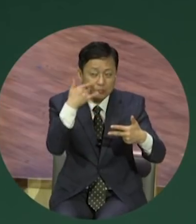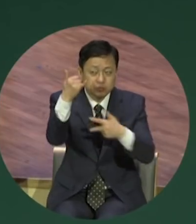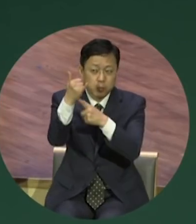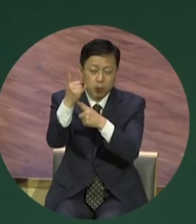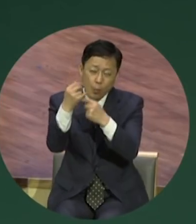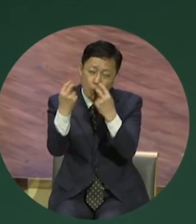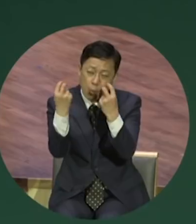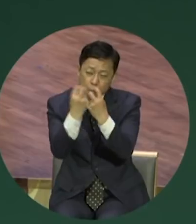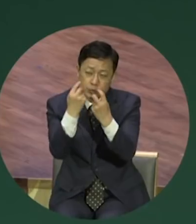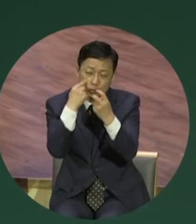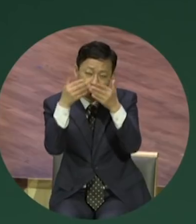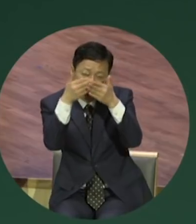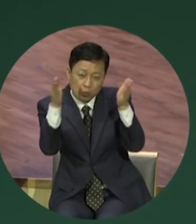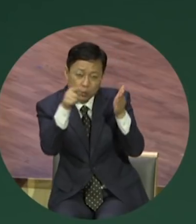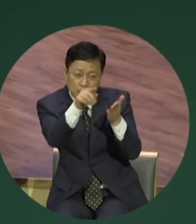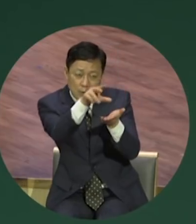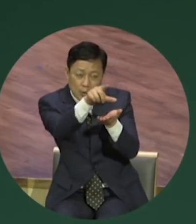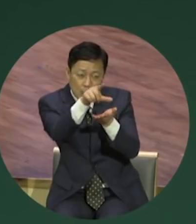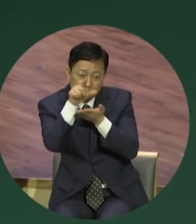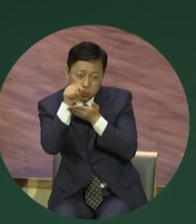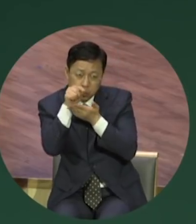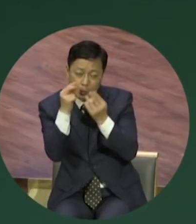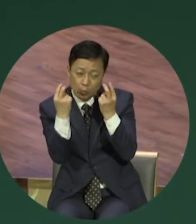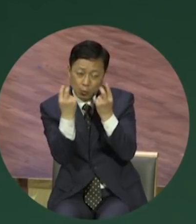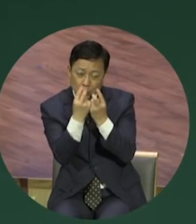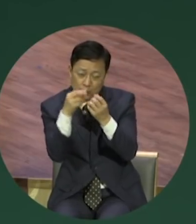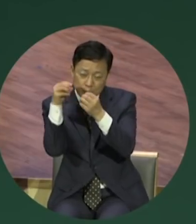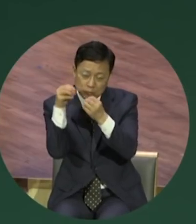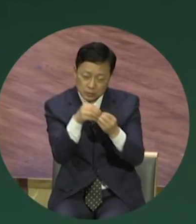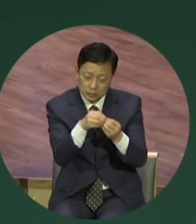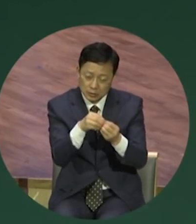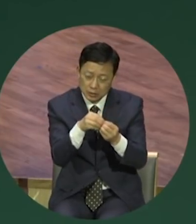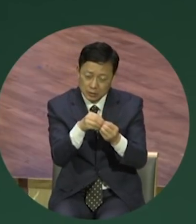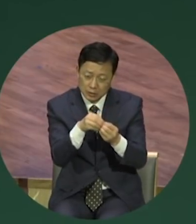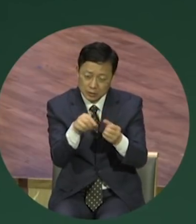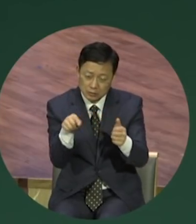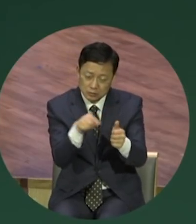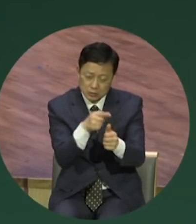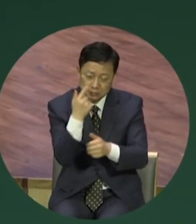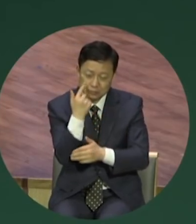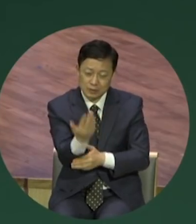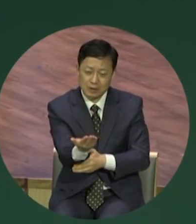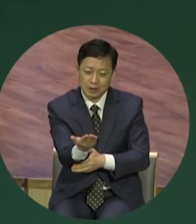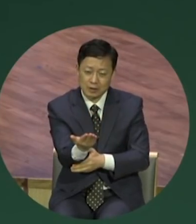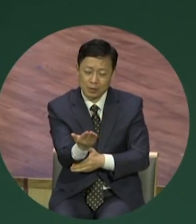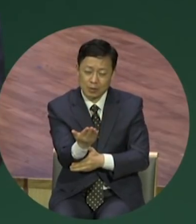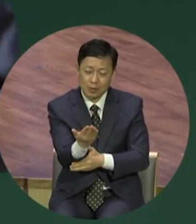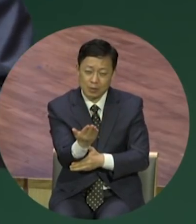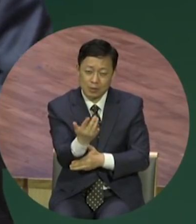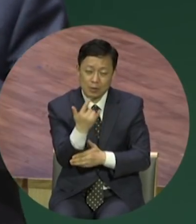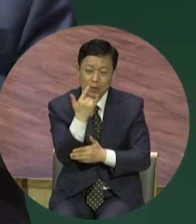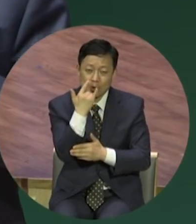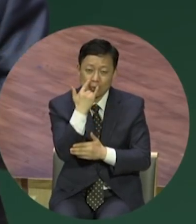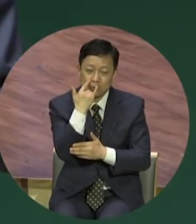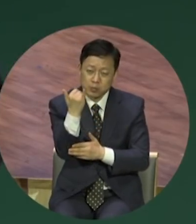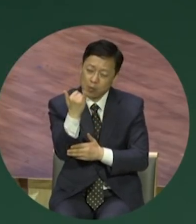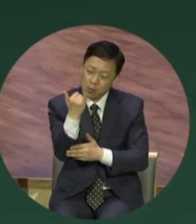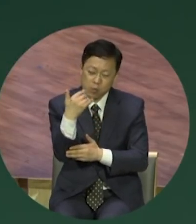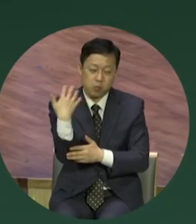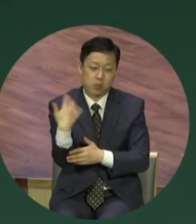are important. But going beyond that, when I think about the parents who raised them, I think to myself, how are they able to see this? 그렇죠, 나 요게벳이